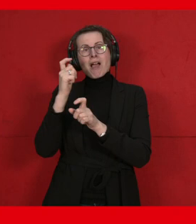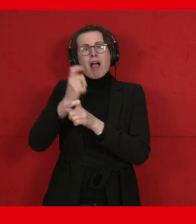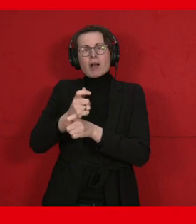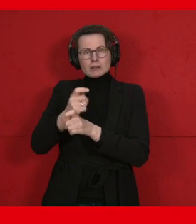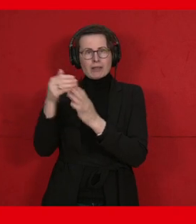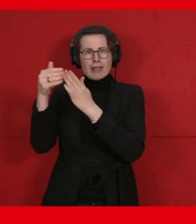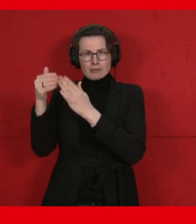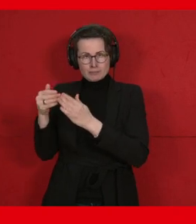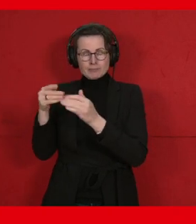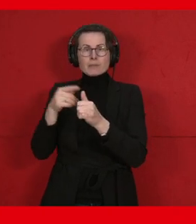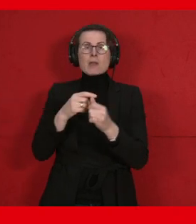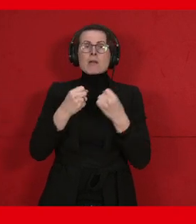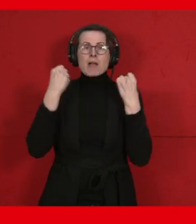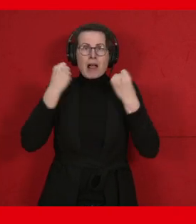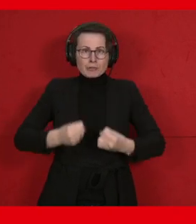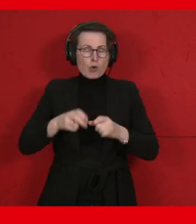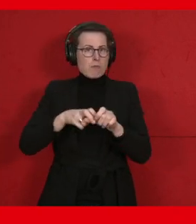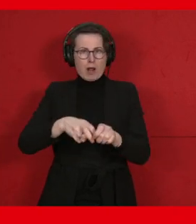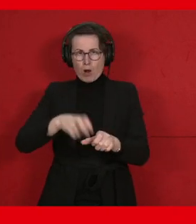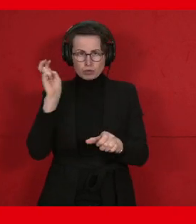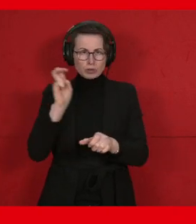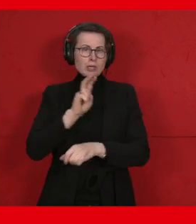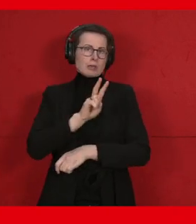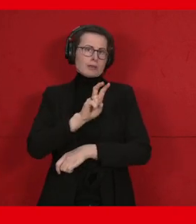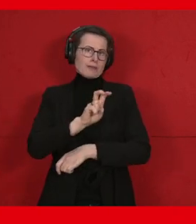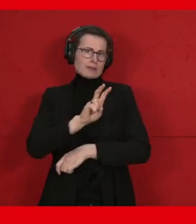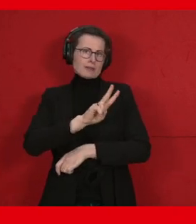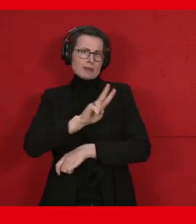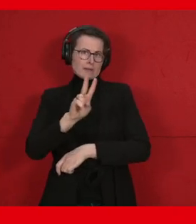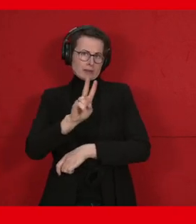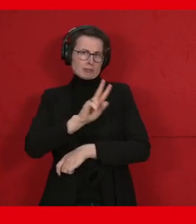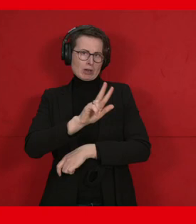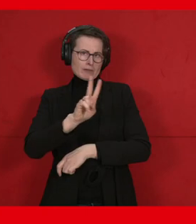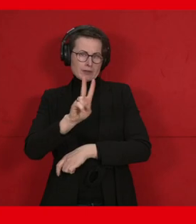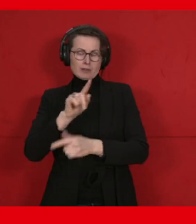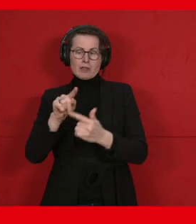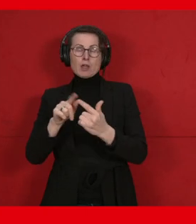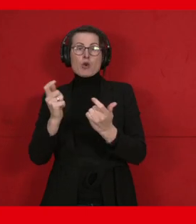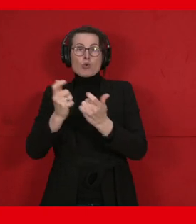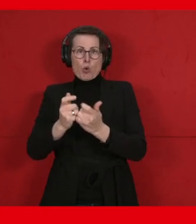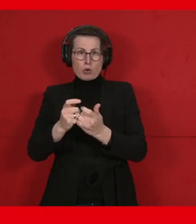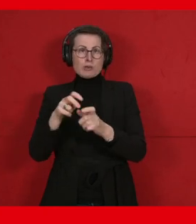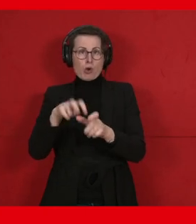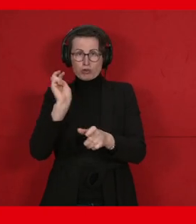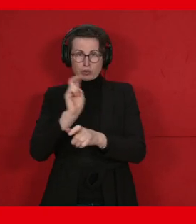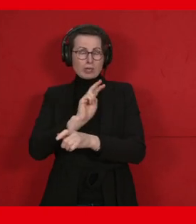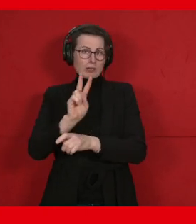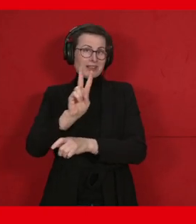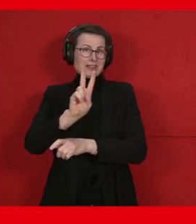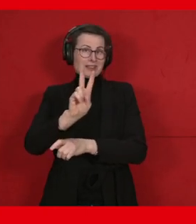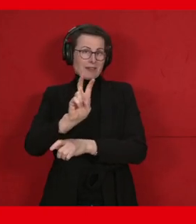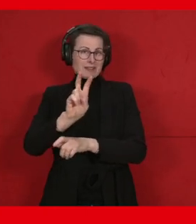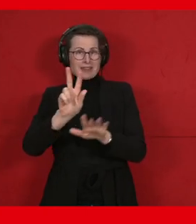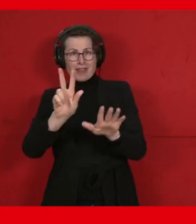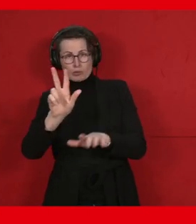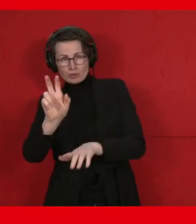Der Atomausstieg ist hart, 2022, 2023, der Kohleausstieg ist hart, 2038, wenn man Kai